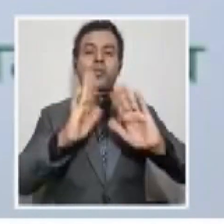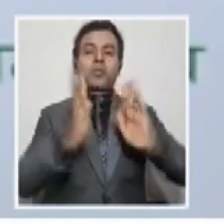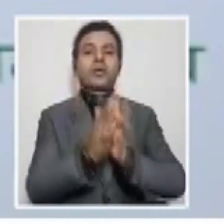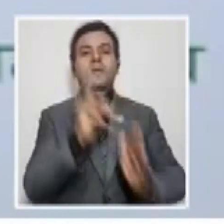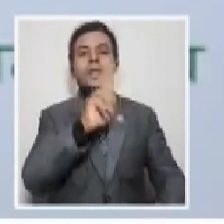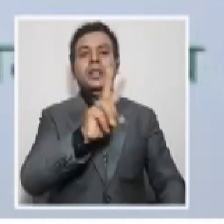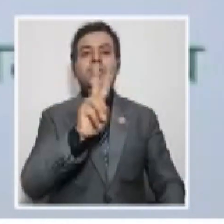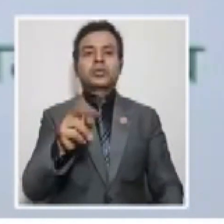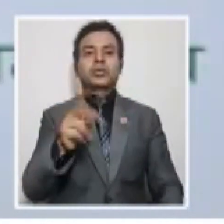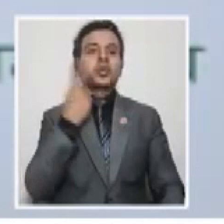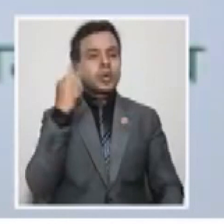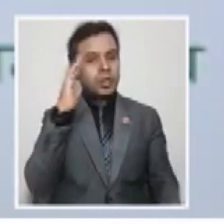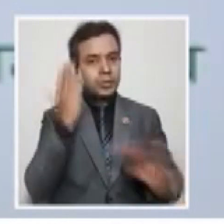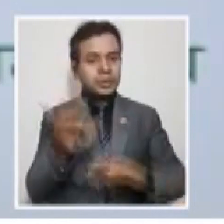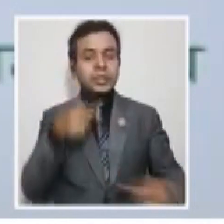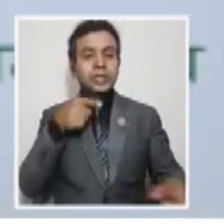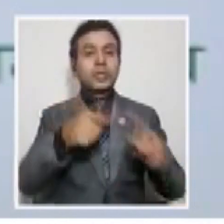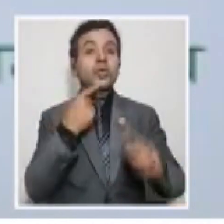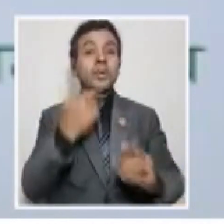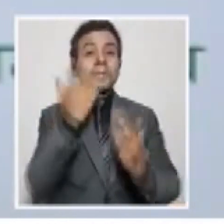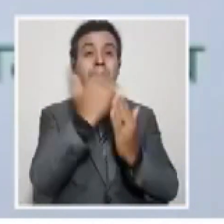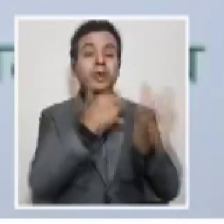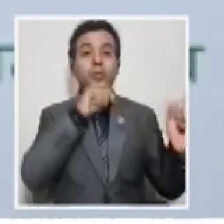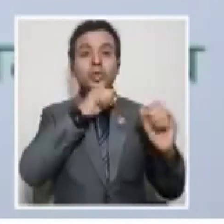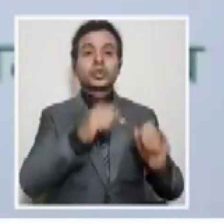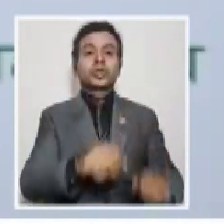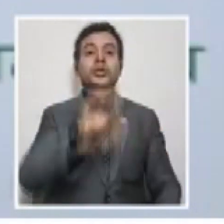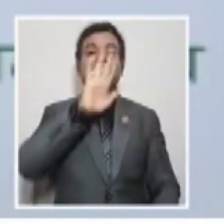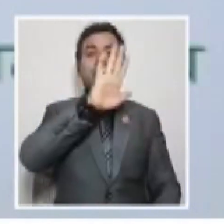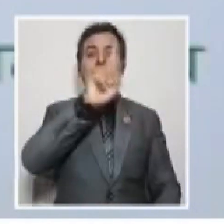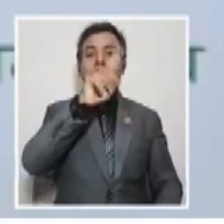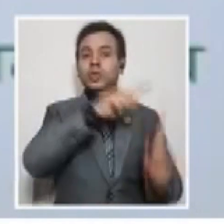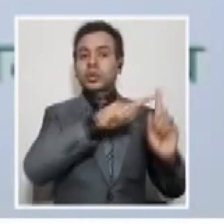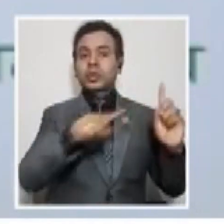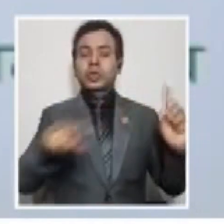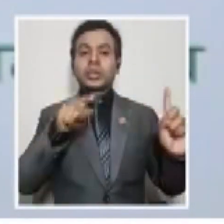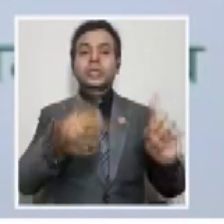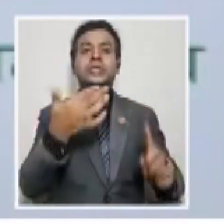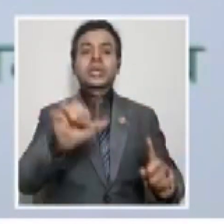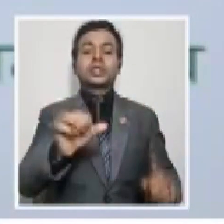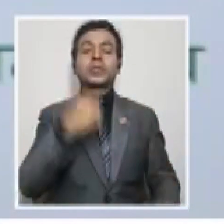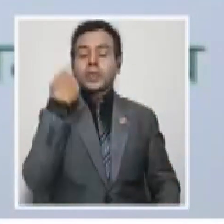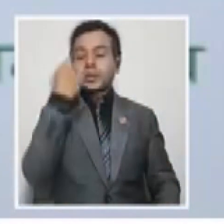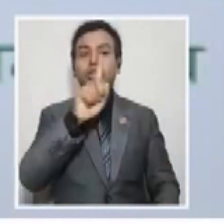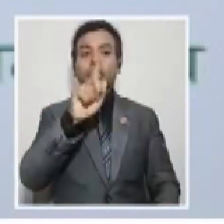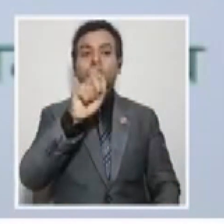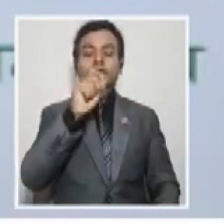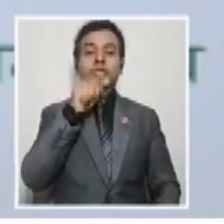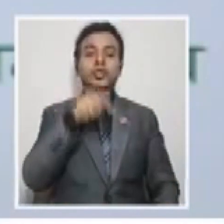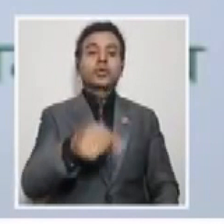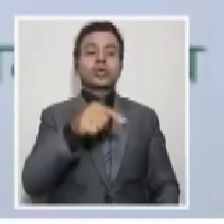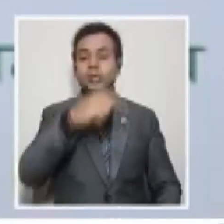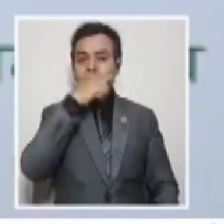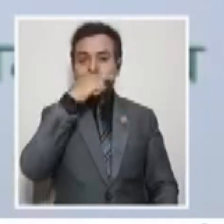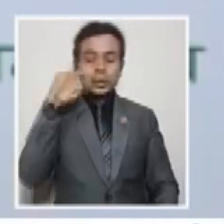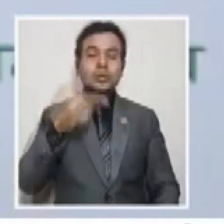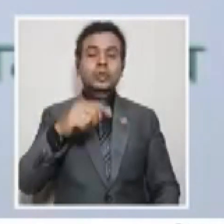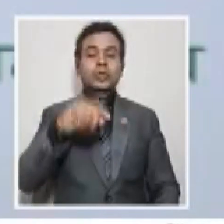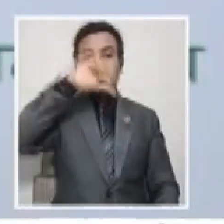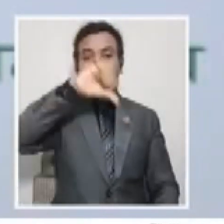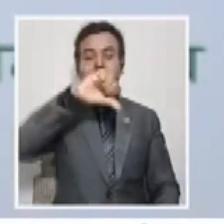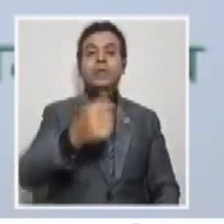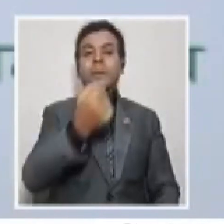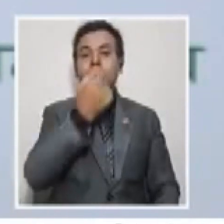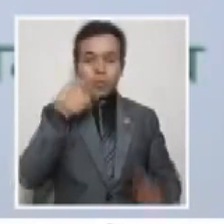51 থেকে 60 বছরের মধ্যে মৃত্যুবরণ করেছেন 10 জন, তাদের মধ্যে পুরুষ 9 জন, নারী 1 জন। 22 জনের মধ্যে পুরুষ